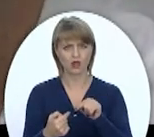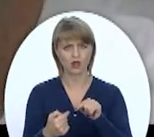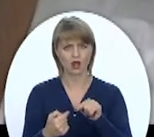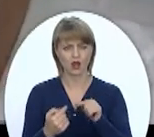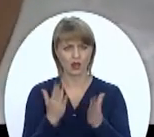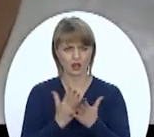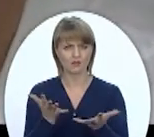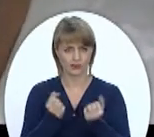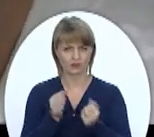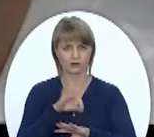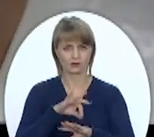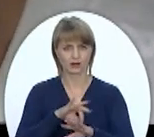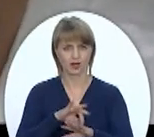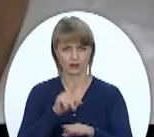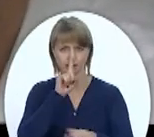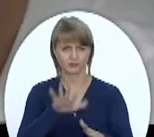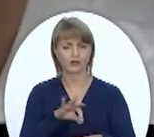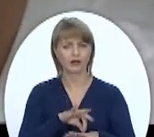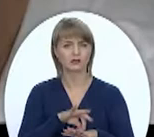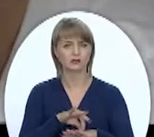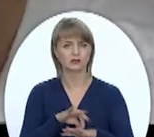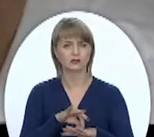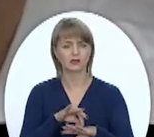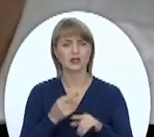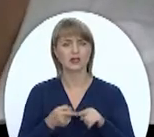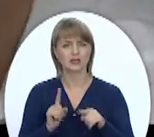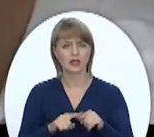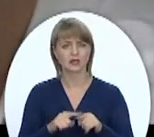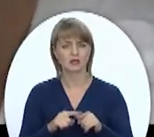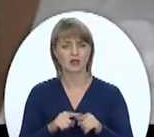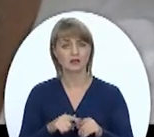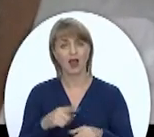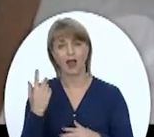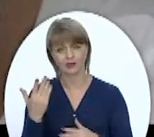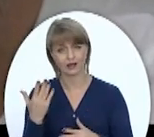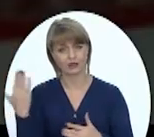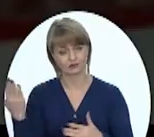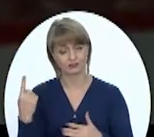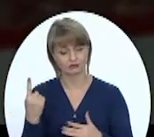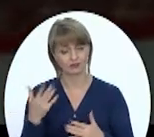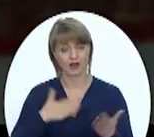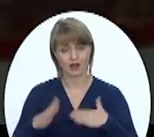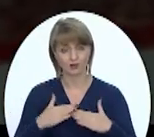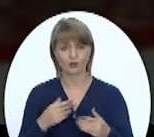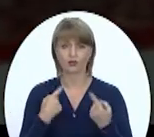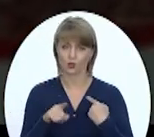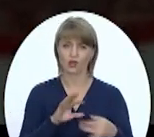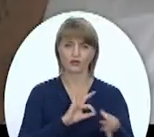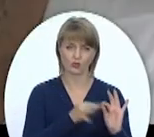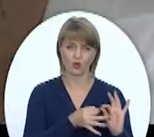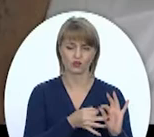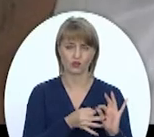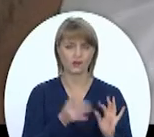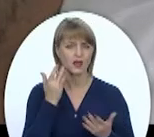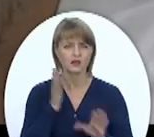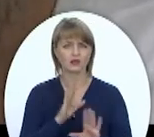до неприятия. Ну, с этим за одних радуешься, за другими, ну, не всегда нужно работать с